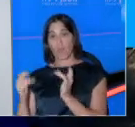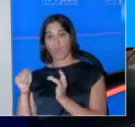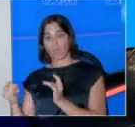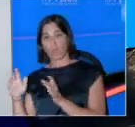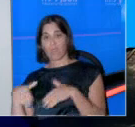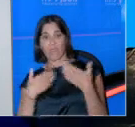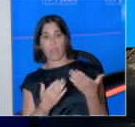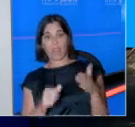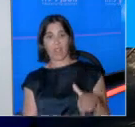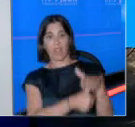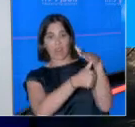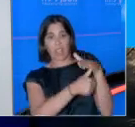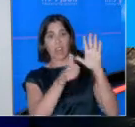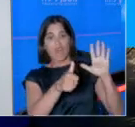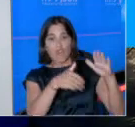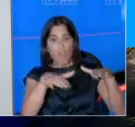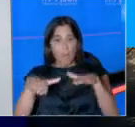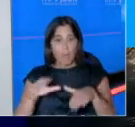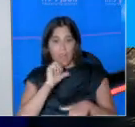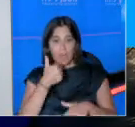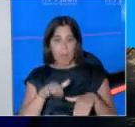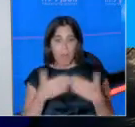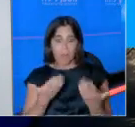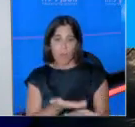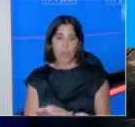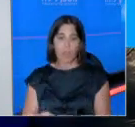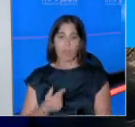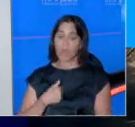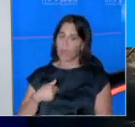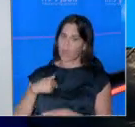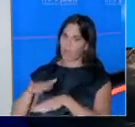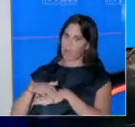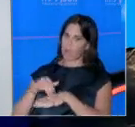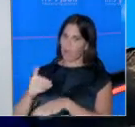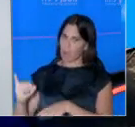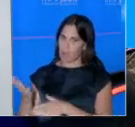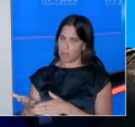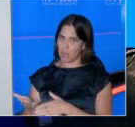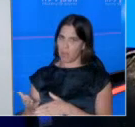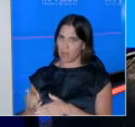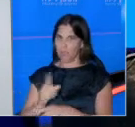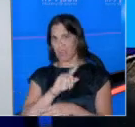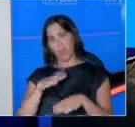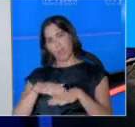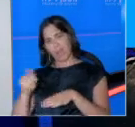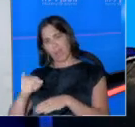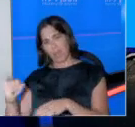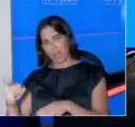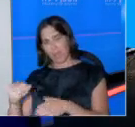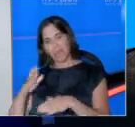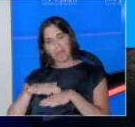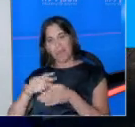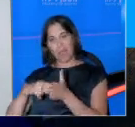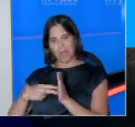ולתת את ההנהגה למישהו ששם נתתים שמחר בבוקר... עטרה, אני רוצה לשאול אותך שאלה כאחת שמתמחה בימין. אם נניח עכשיו ילכו לפריימריז... היא לא מתמחה בימין, היא מתמחה